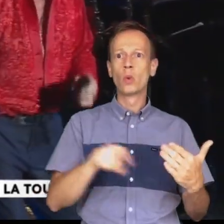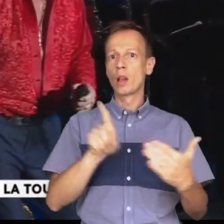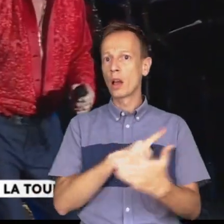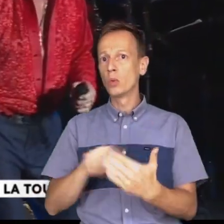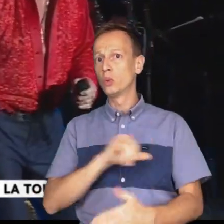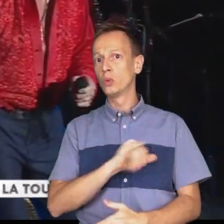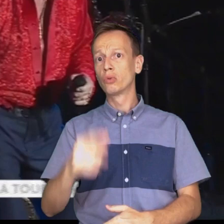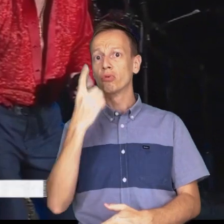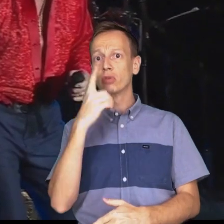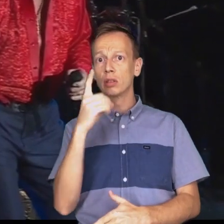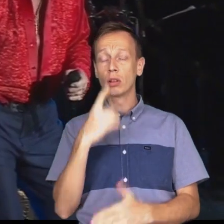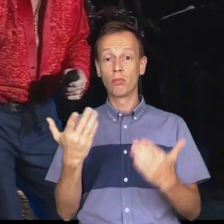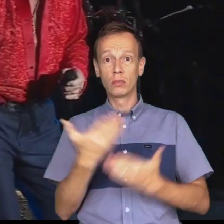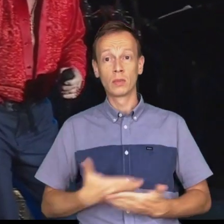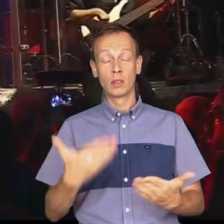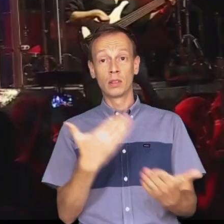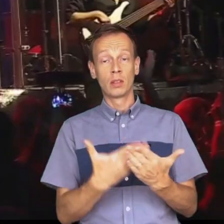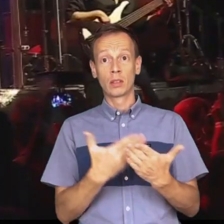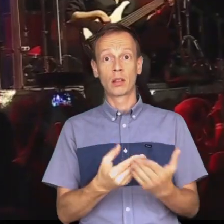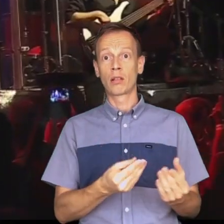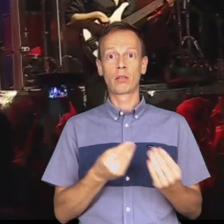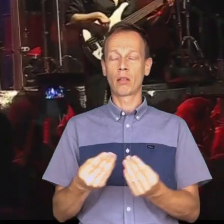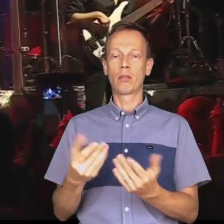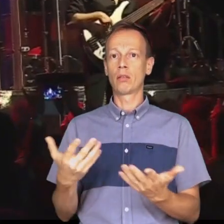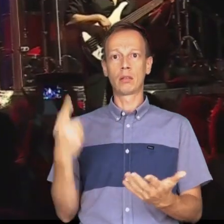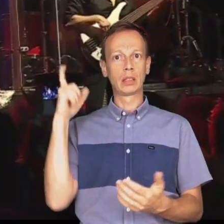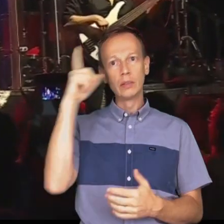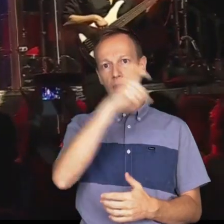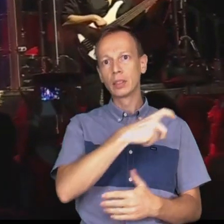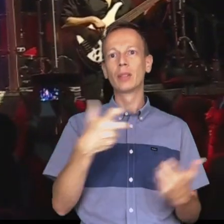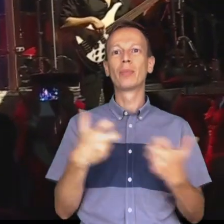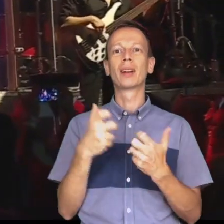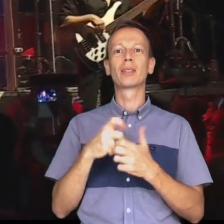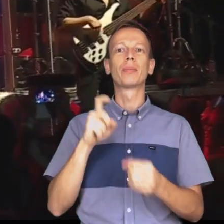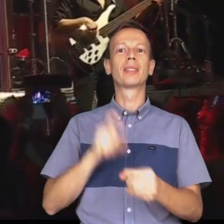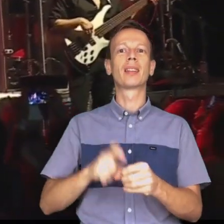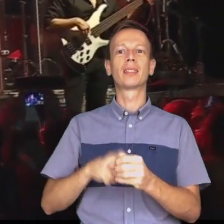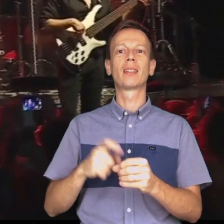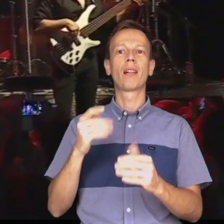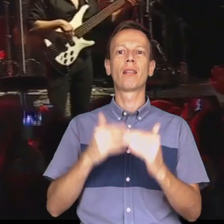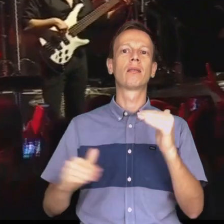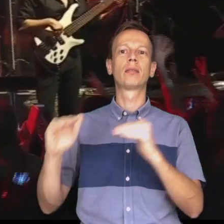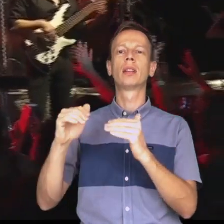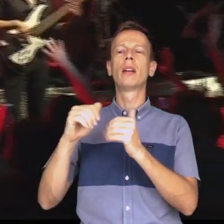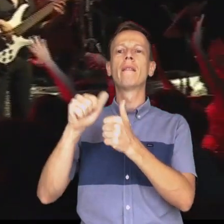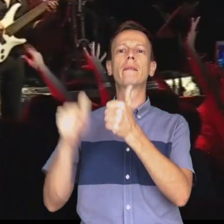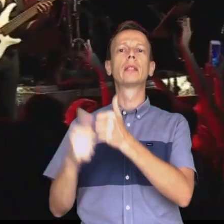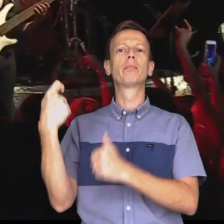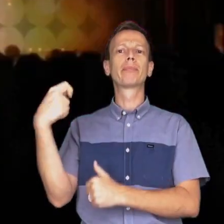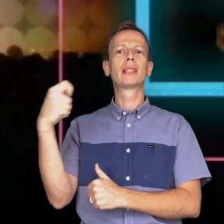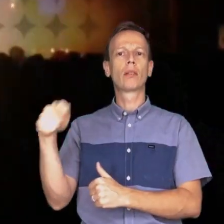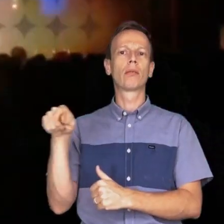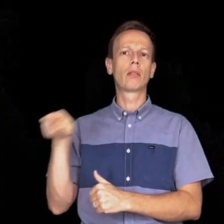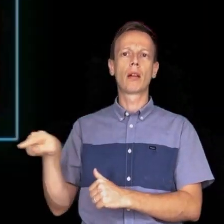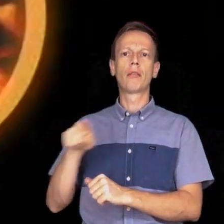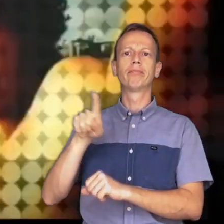annulés. Une situation particulièrement handicapante pour la vice-présidente du syndicat, Kaha Brown. Elle est interrogée par Caroline Fary